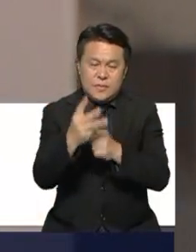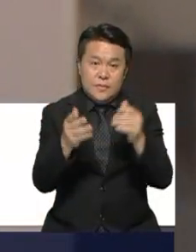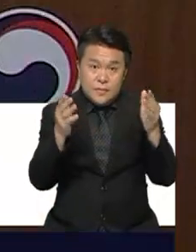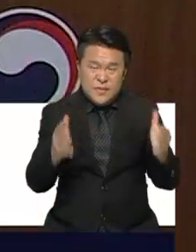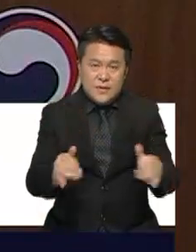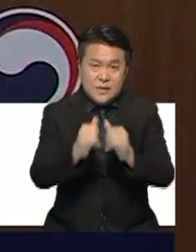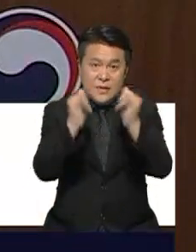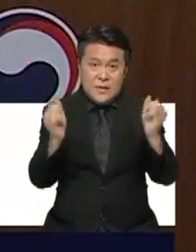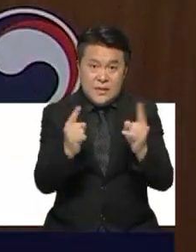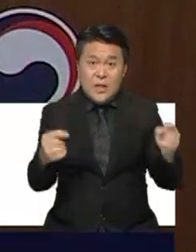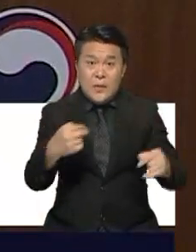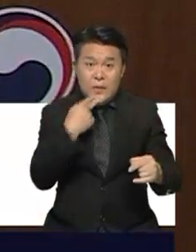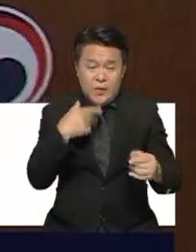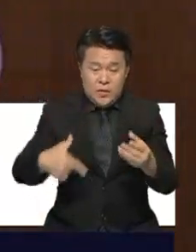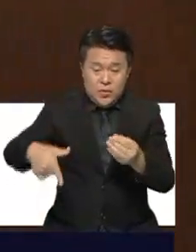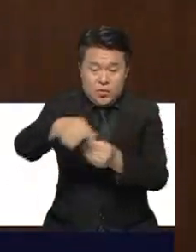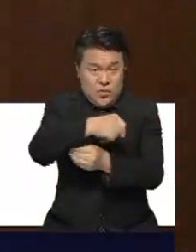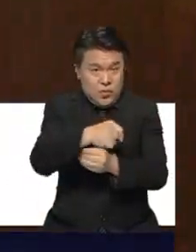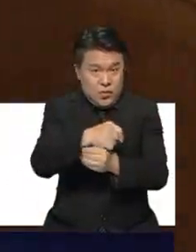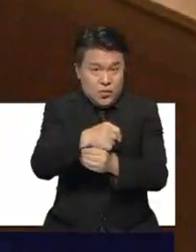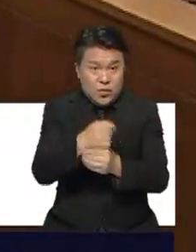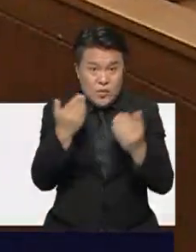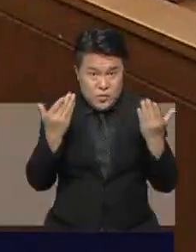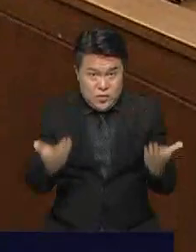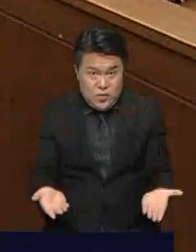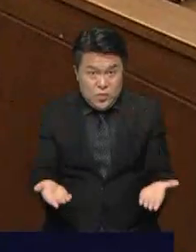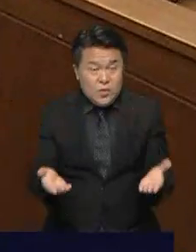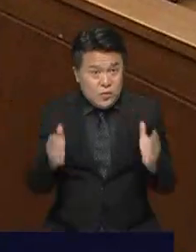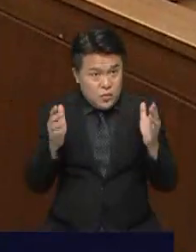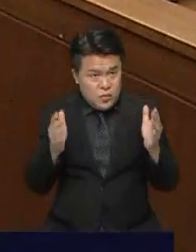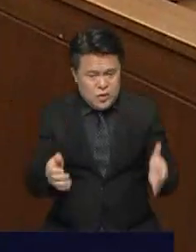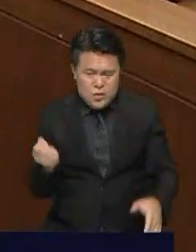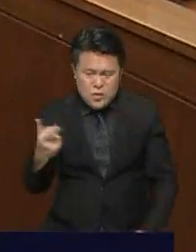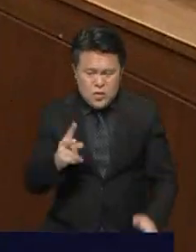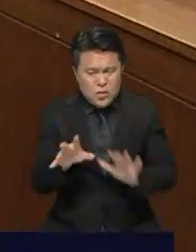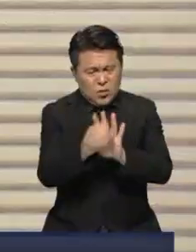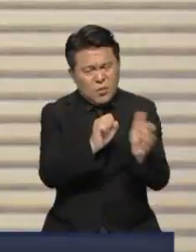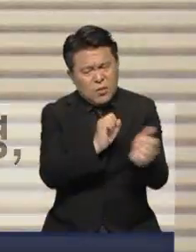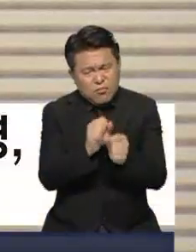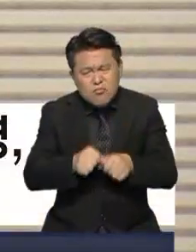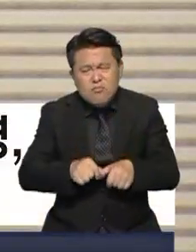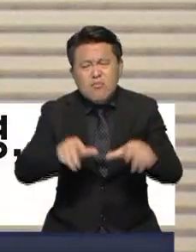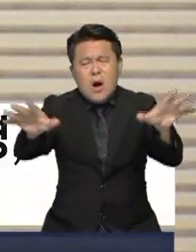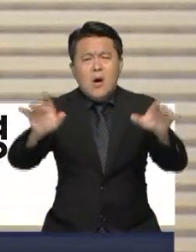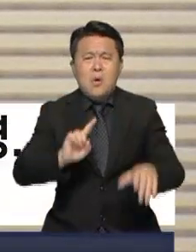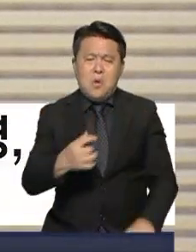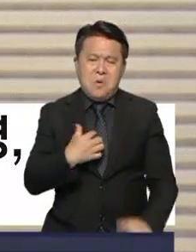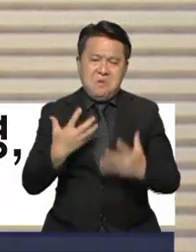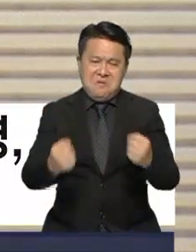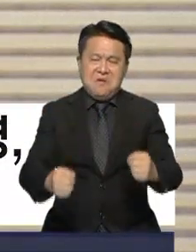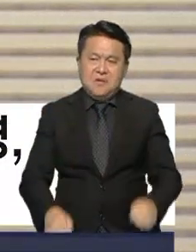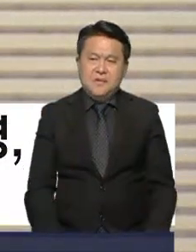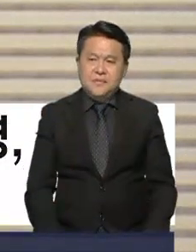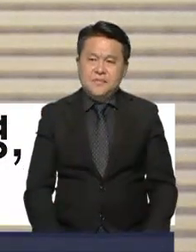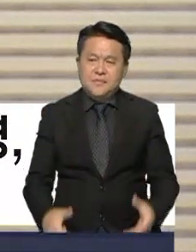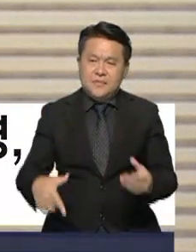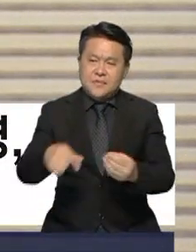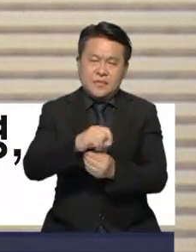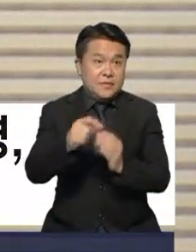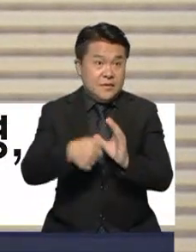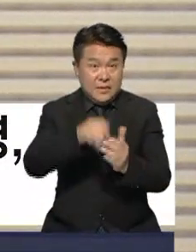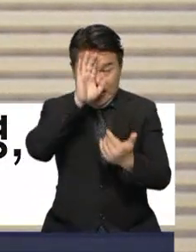두기 없는 추석 연휴를 맞아 코로나 재확산 가능성을 우려했습니다. 추석 연휴 방역 우려 대응 전략에